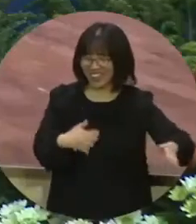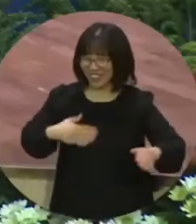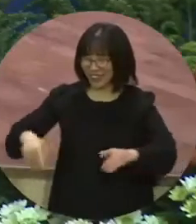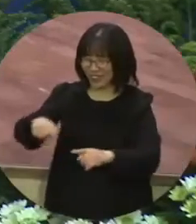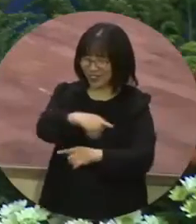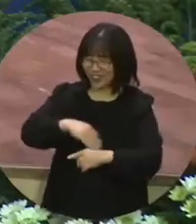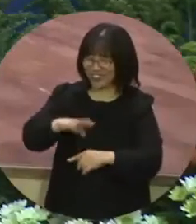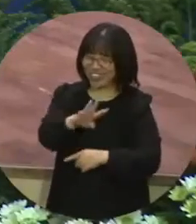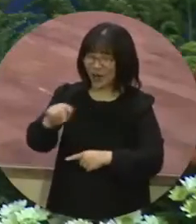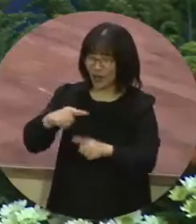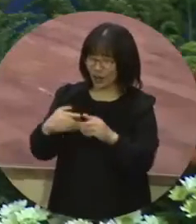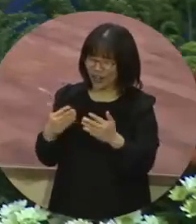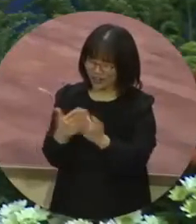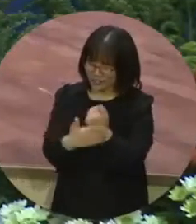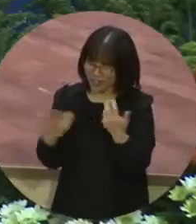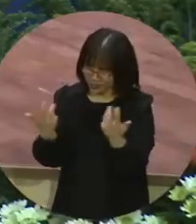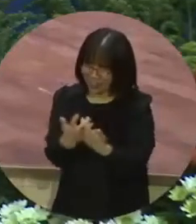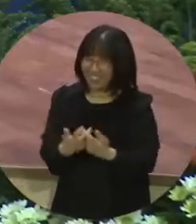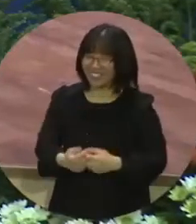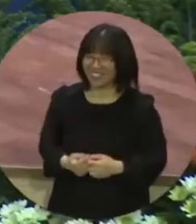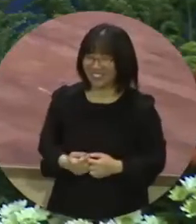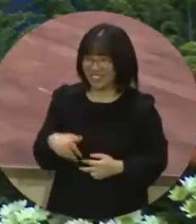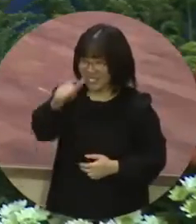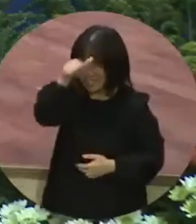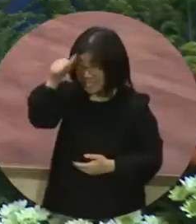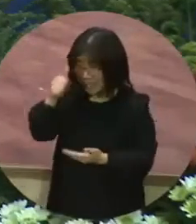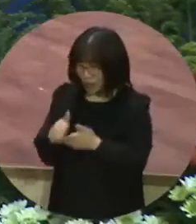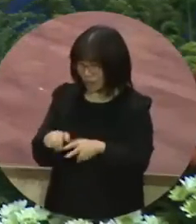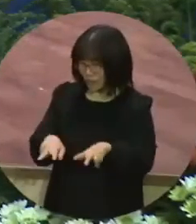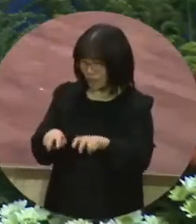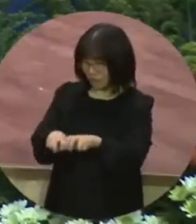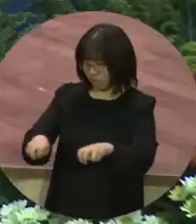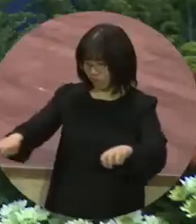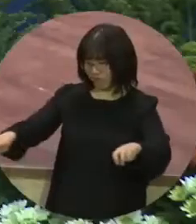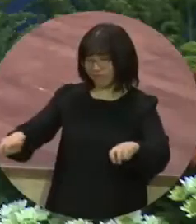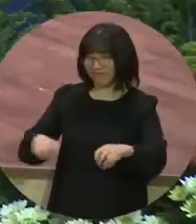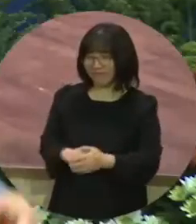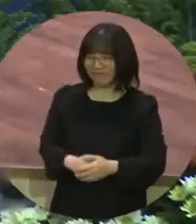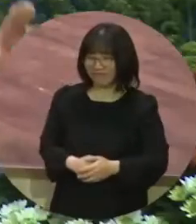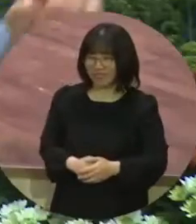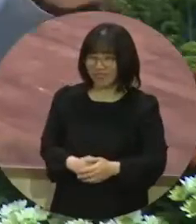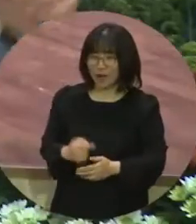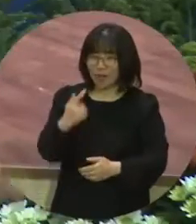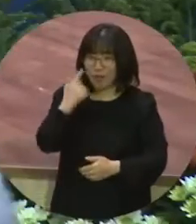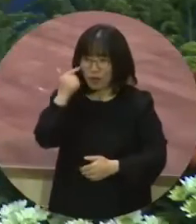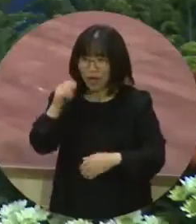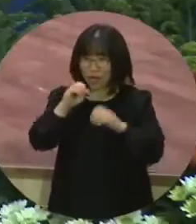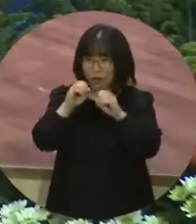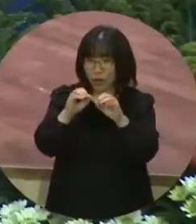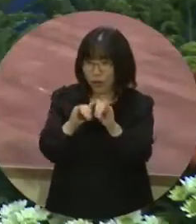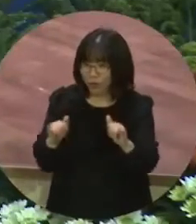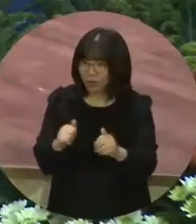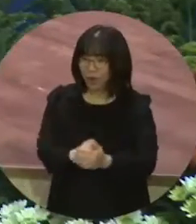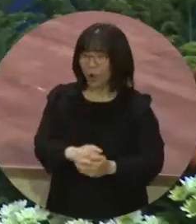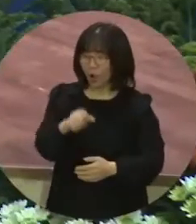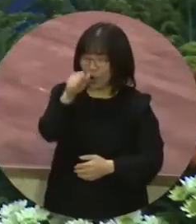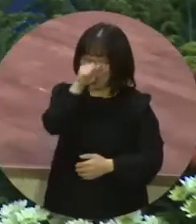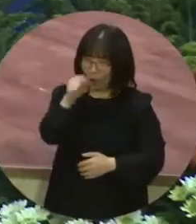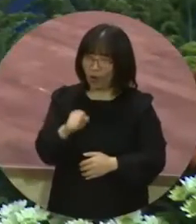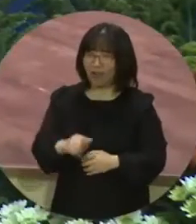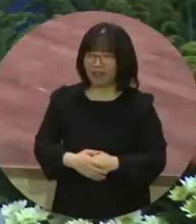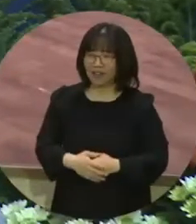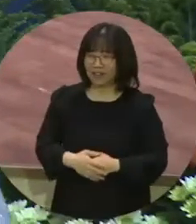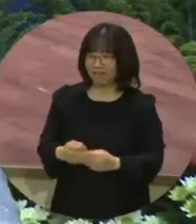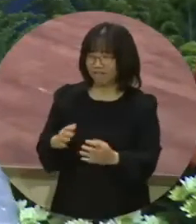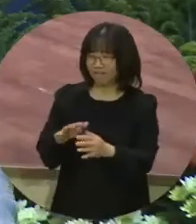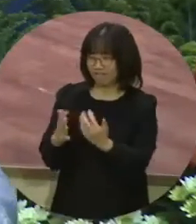우리 교회는 은혜 많이 받아. 장로님들 앞에 다 앉아있잖아. 교육자들이 얼마나 말씀 안 받으면 교육자 할 생활을